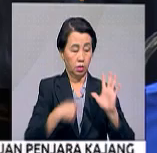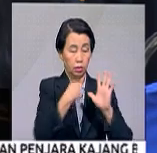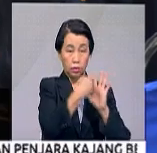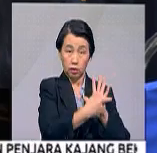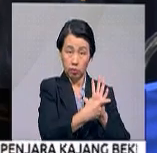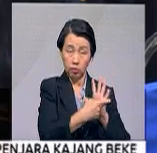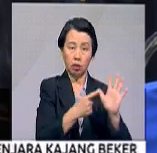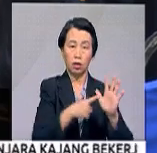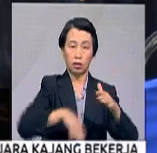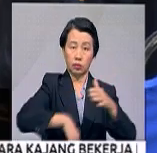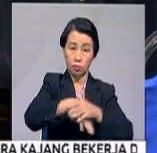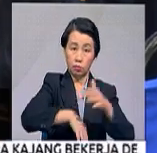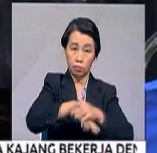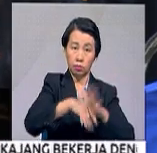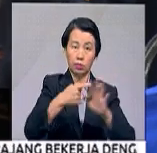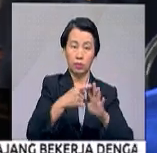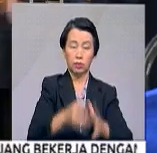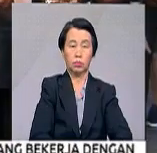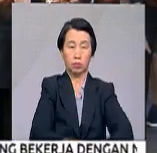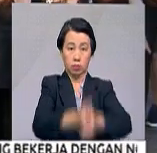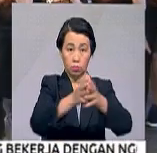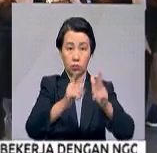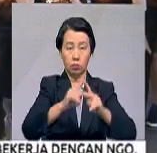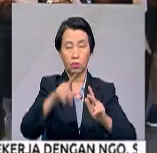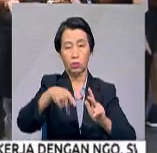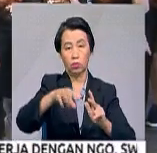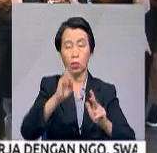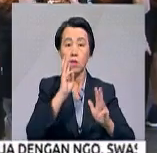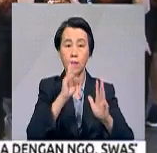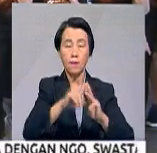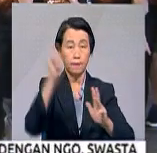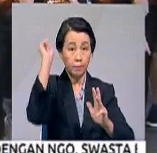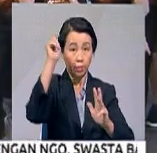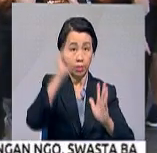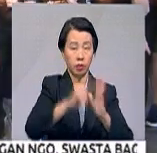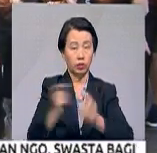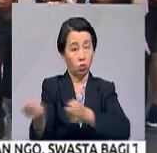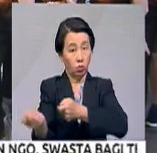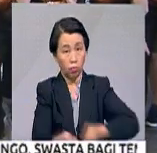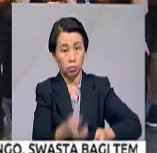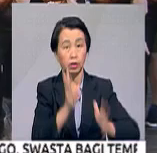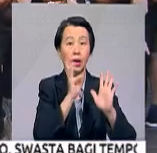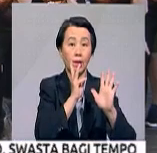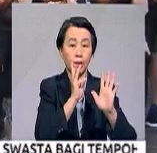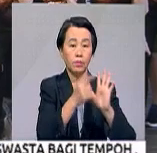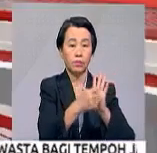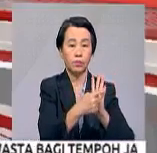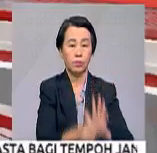tersebut ialah bola sepak, bola tampar, polo air, badminton dan hoki air.